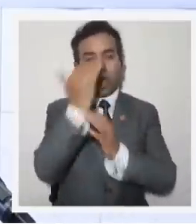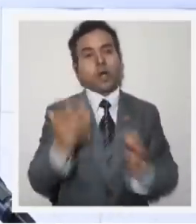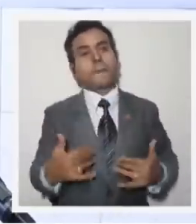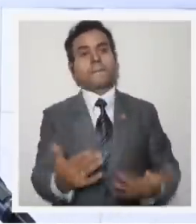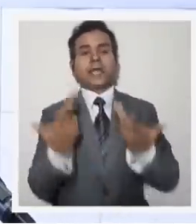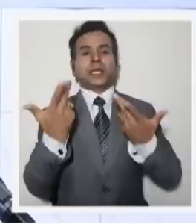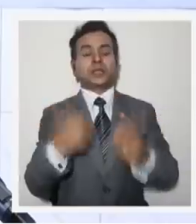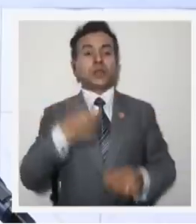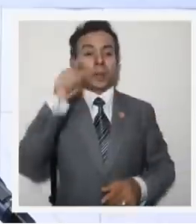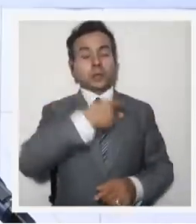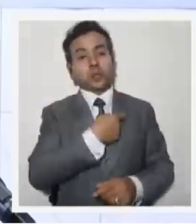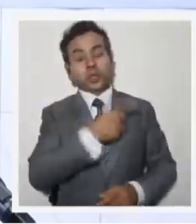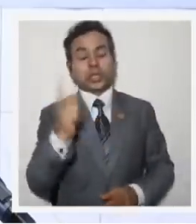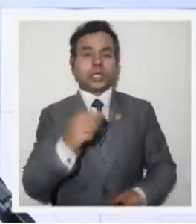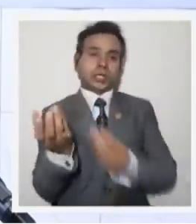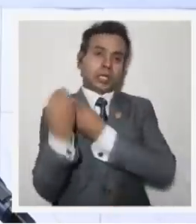আছি, কালকে যে আমি